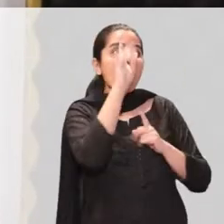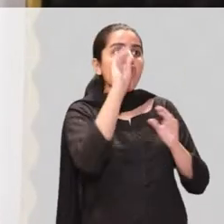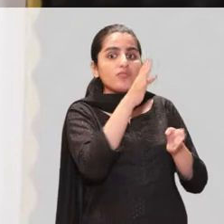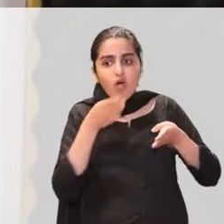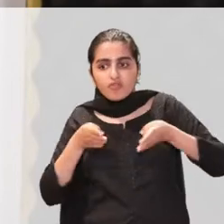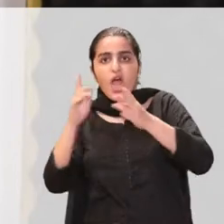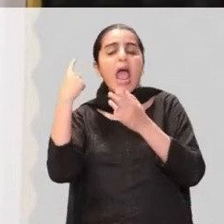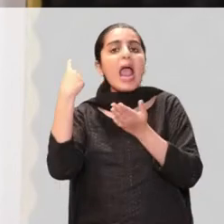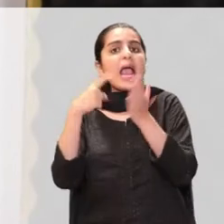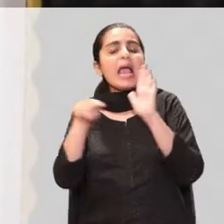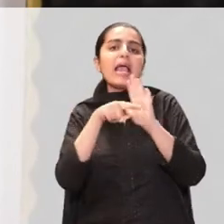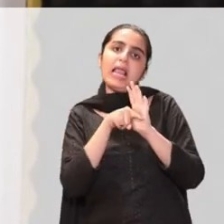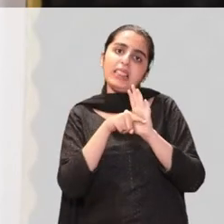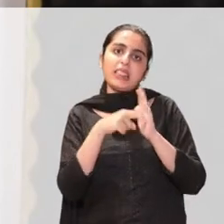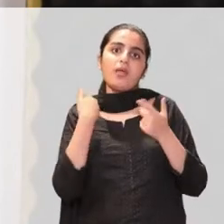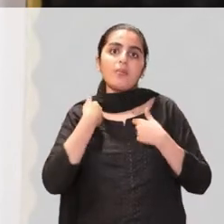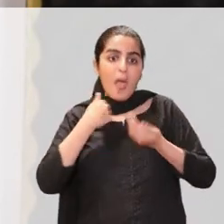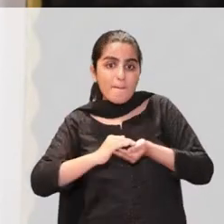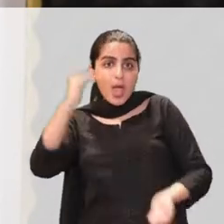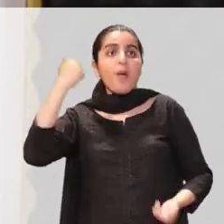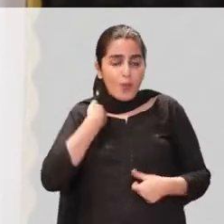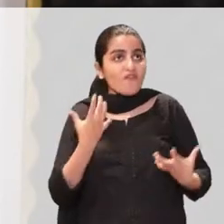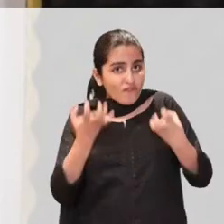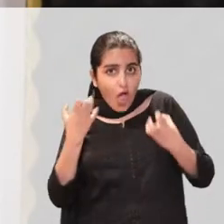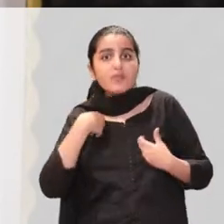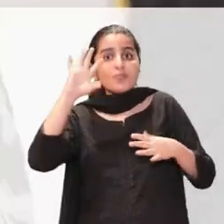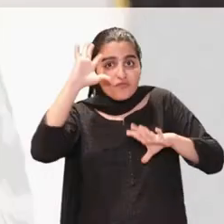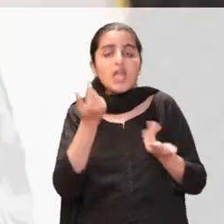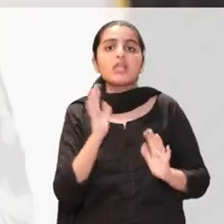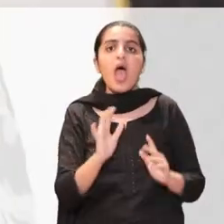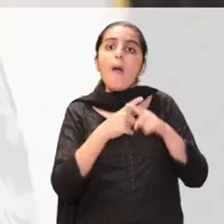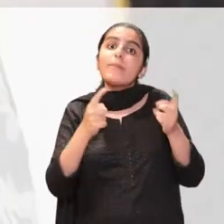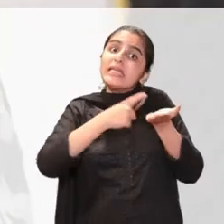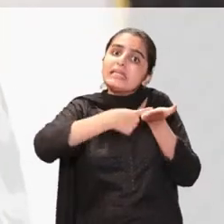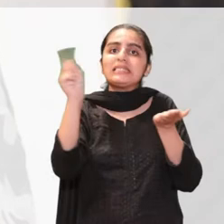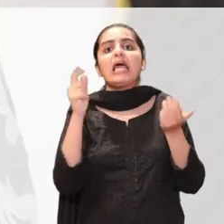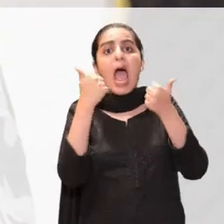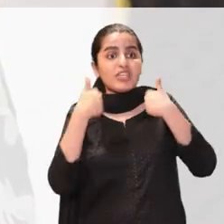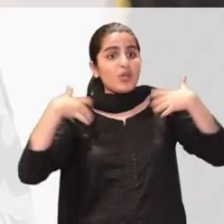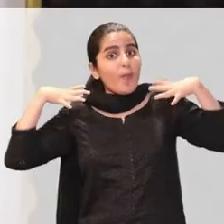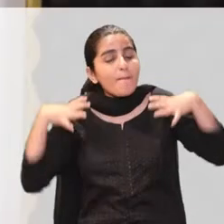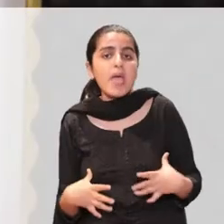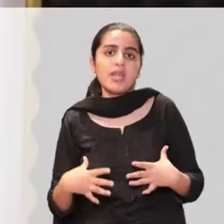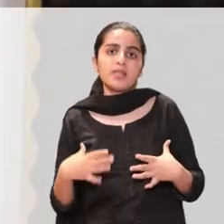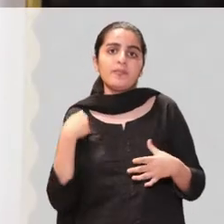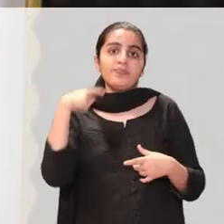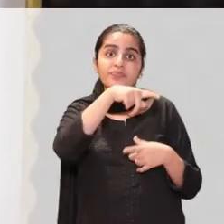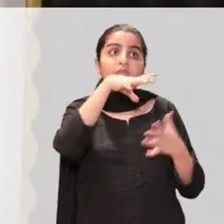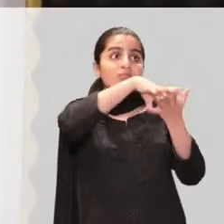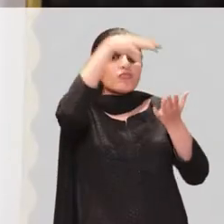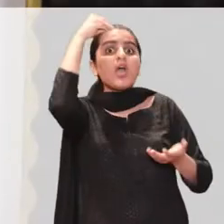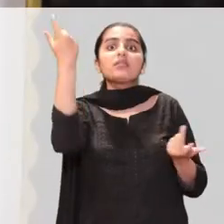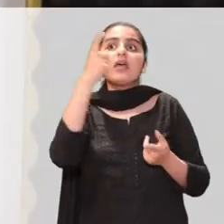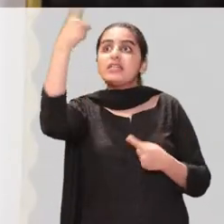बढ़ा युनूस सोशल वर्क की तरफ है अगर कैमरा सोशल वर्क कोई नजायज लेकर आना फिर मुझे ध्यान रखना चाहिए फिर सबको पता चलना चाहिए